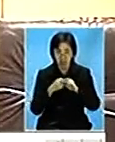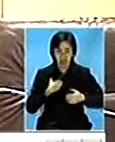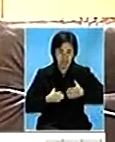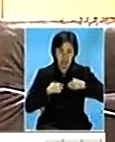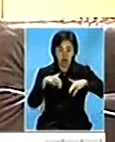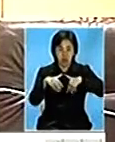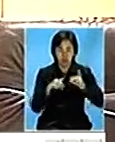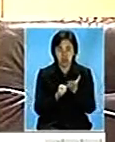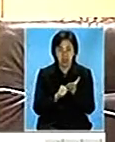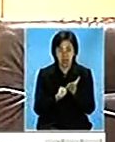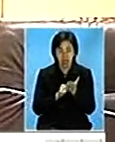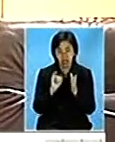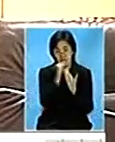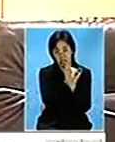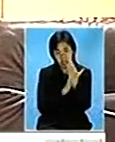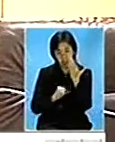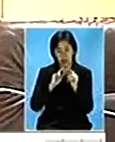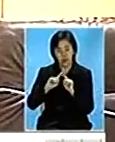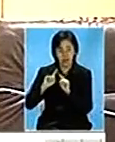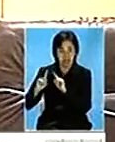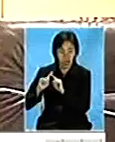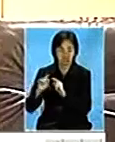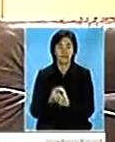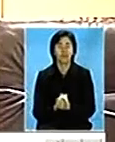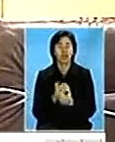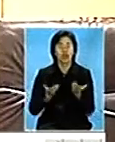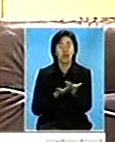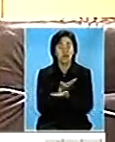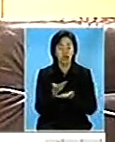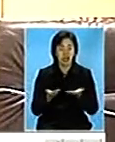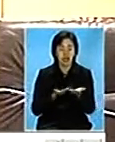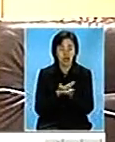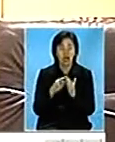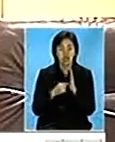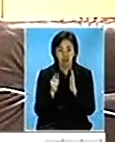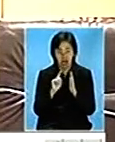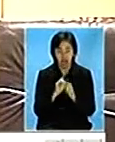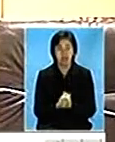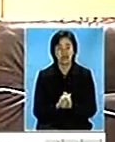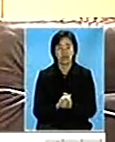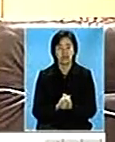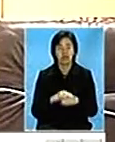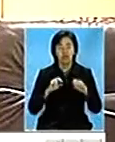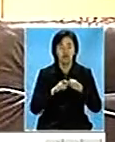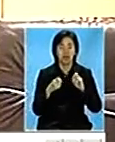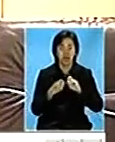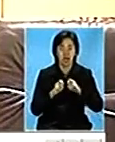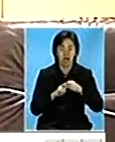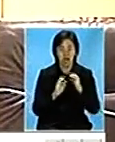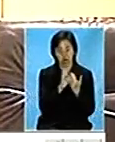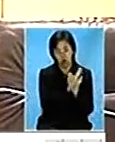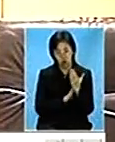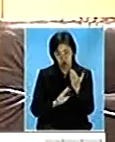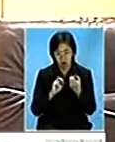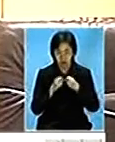ของประชาชนในแต่ละจังหวัดโดยพิจารณาจากปัจจัยเช่นสภาพความรุนแรงของปัญหาประเภทของ